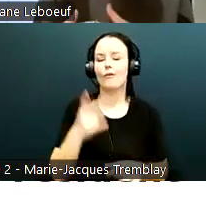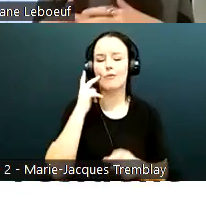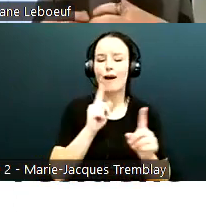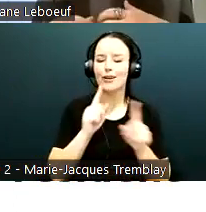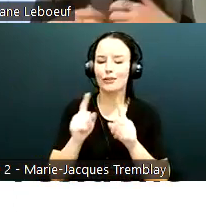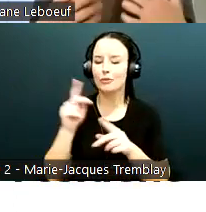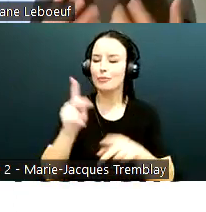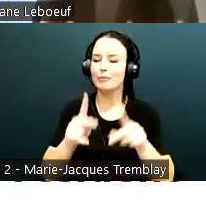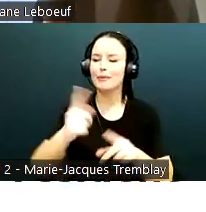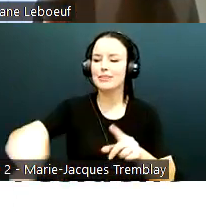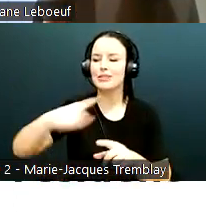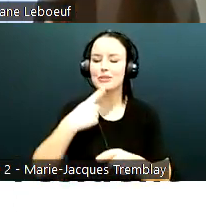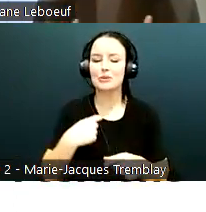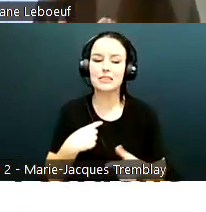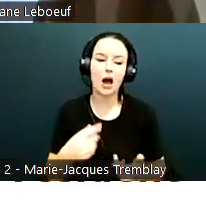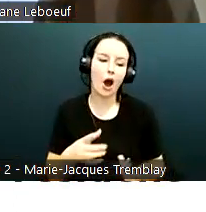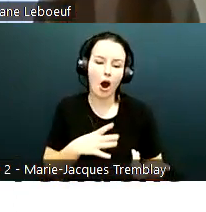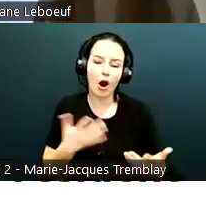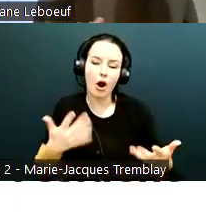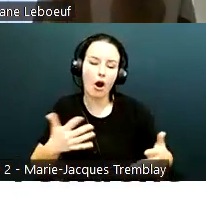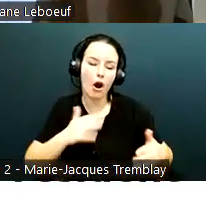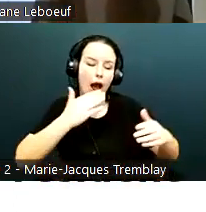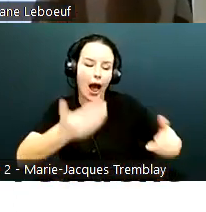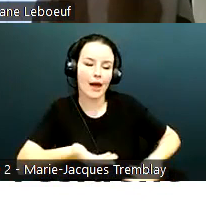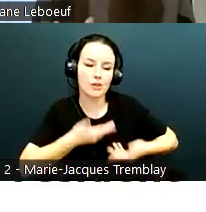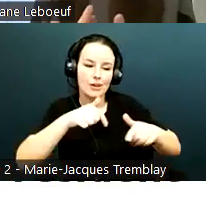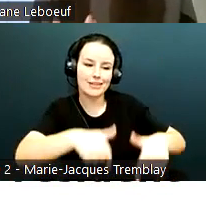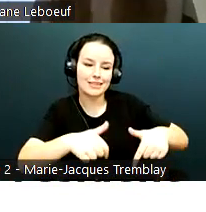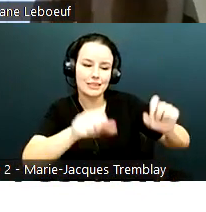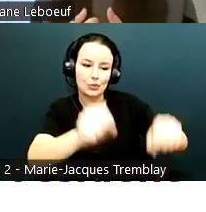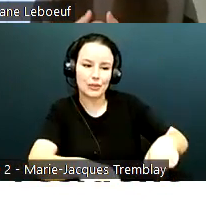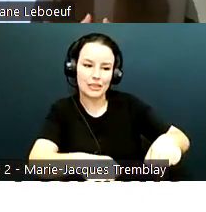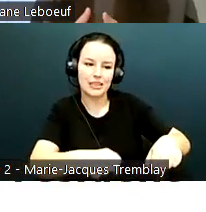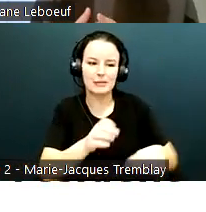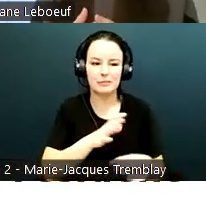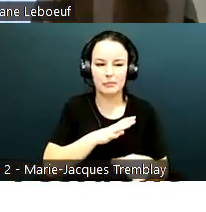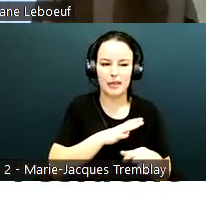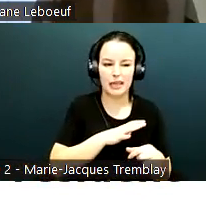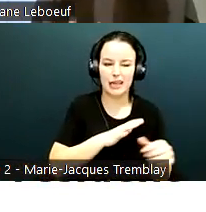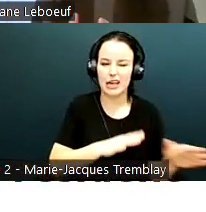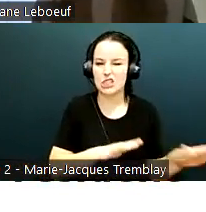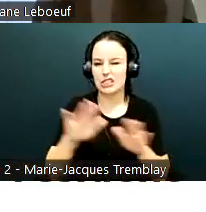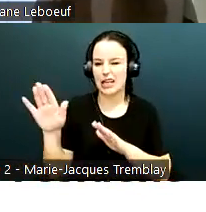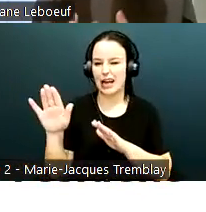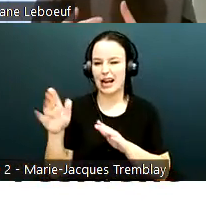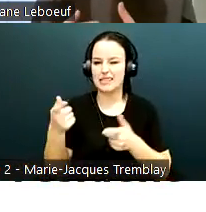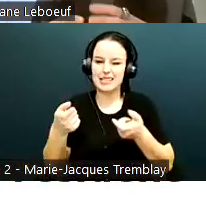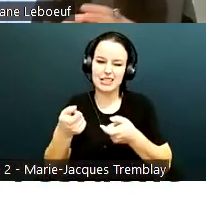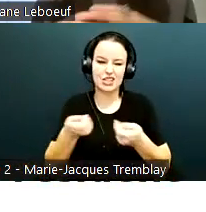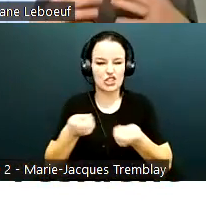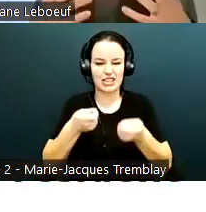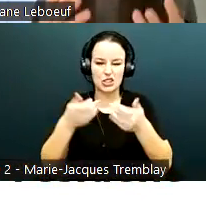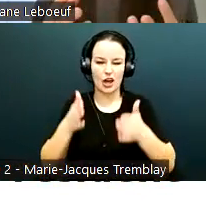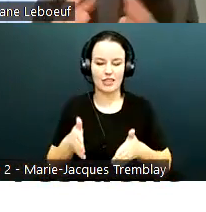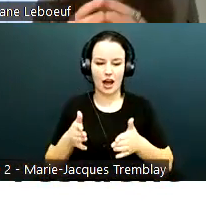gens nous ont dit, oui, il y a des choses qui se font pour accueillir les résidents dans notre résidence, mais c'est généralement fait par les gestionnaires. Donc, on